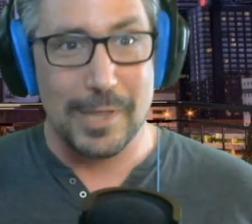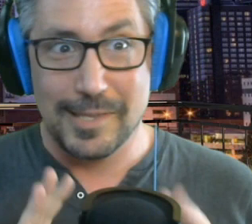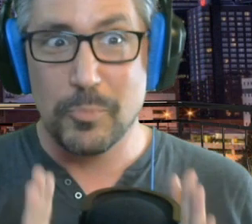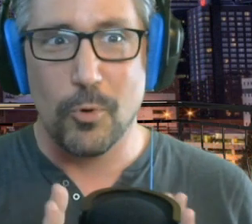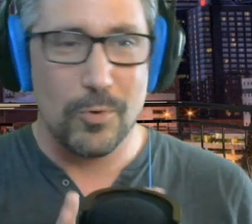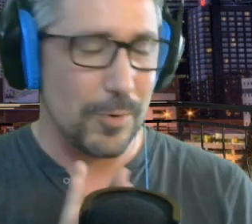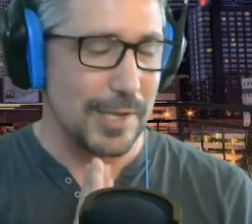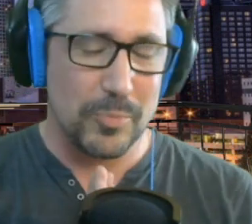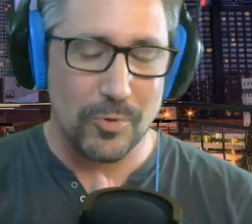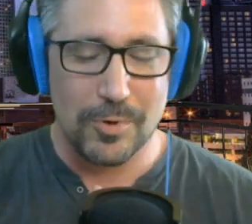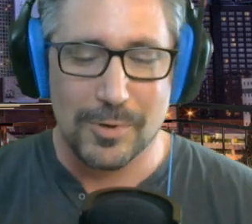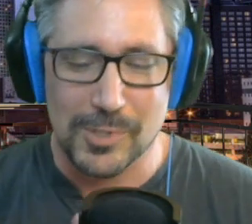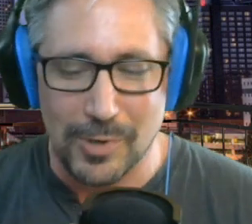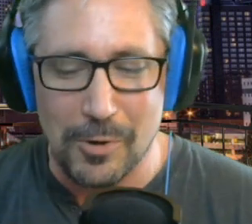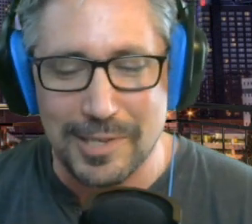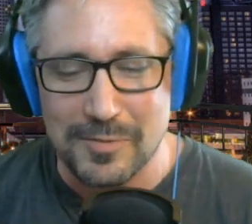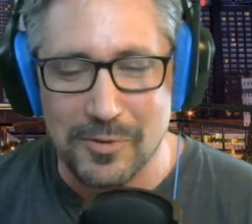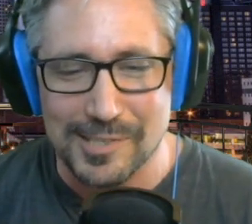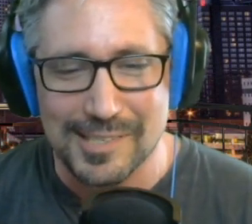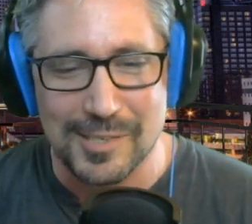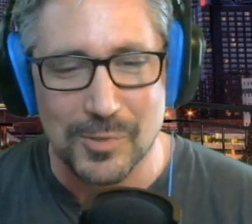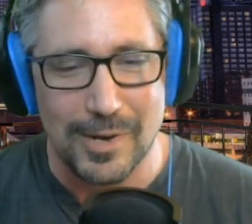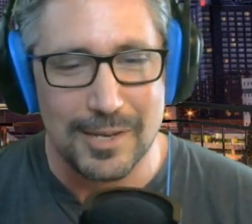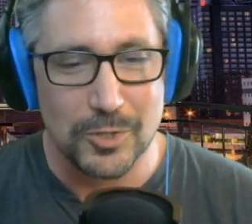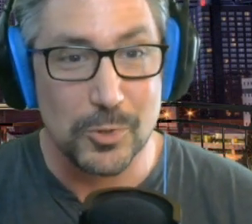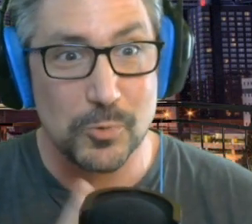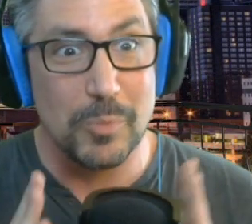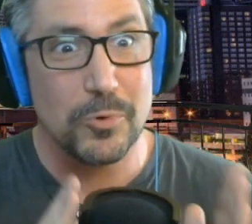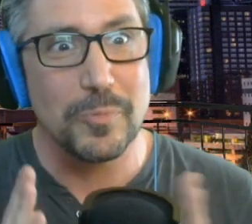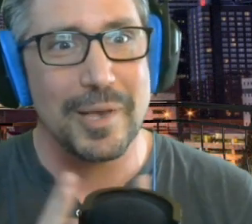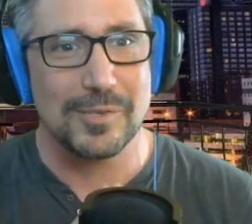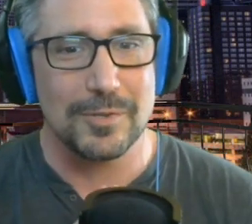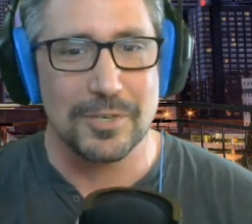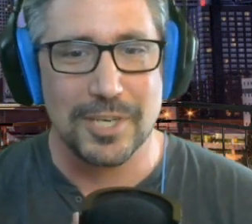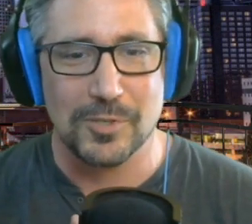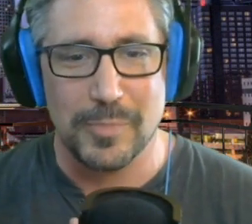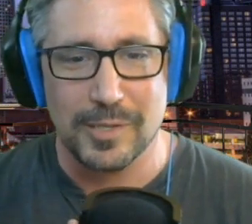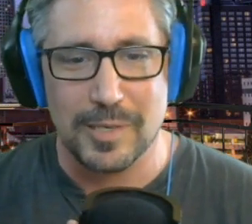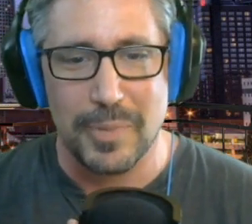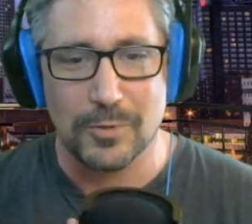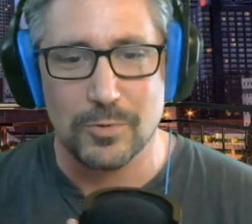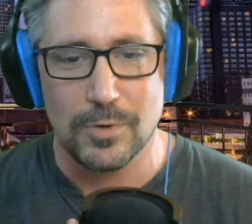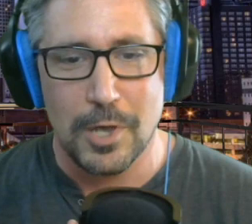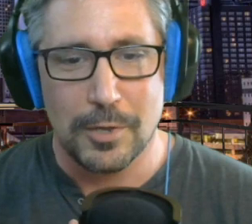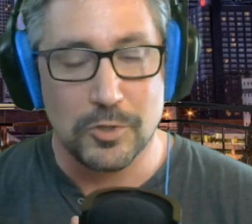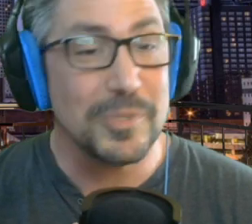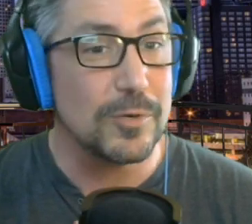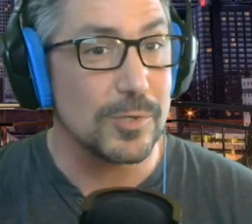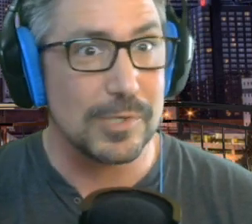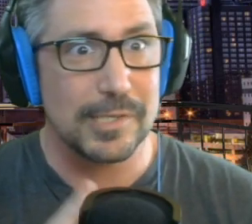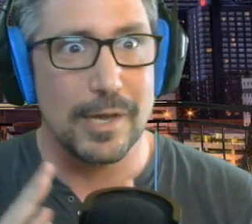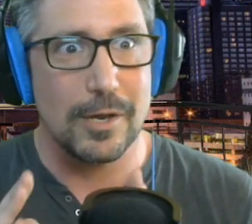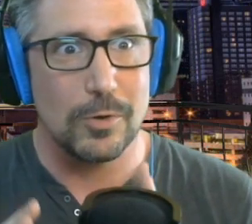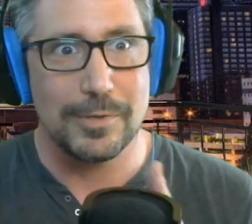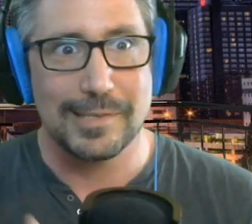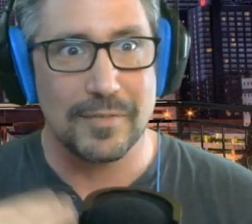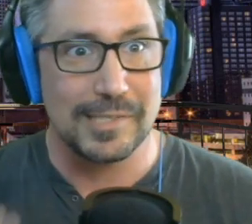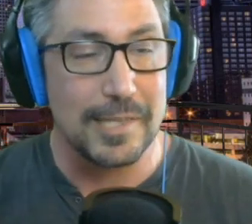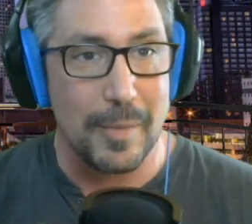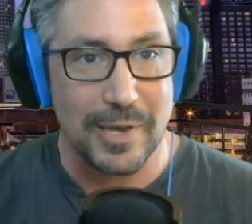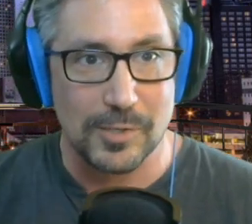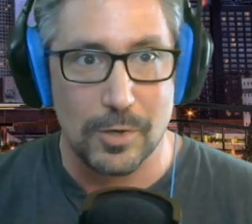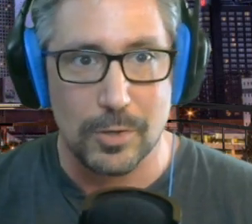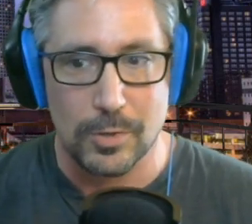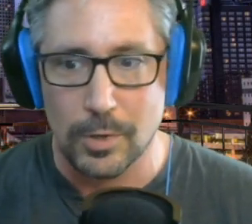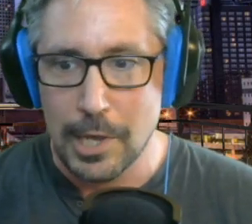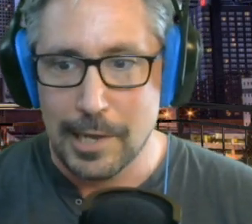Aujourd'hui, on a des pros sur la langue des signes française qui sont là. Je reçois beaucoup de personnes chaque semaine qui parlent du médico-social, des services d'aide à